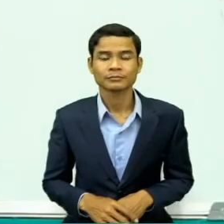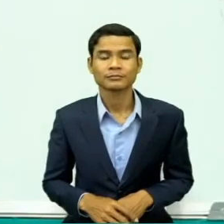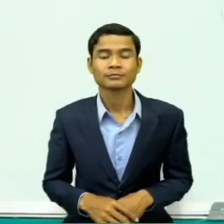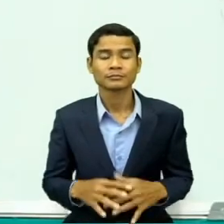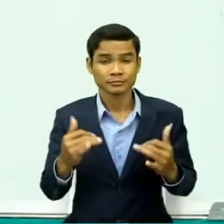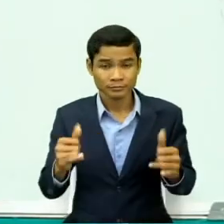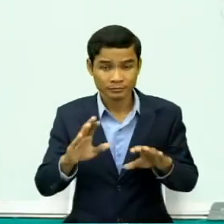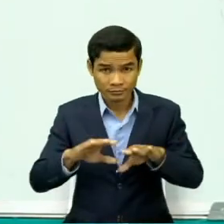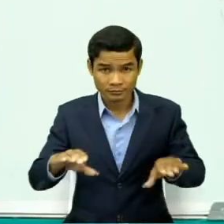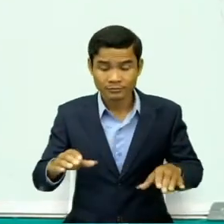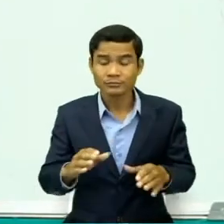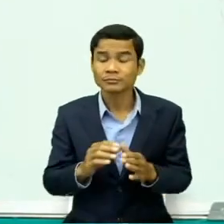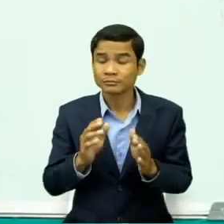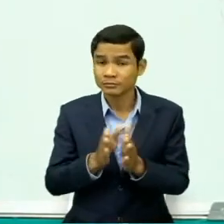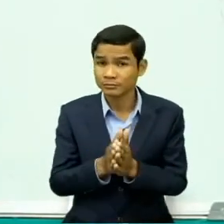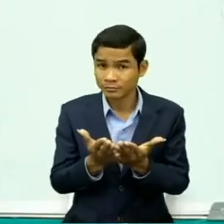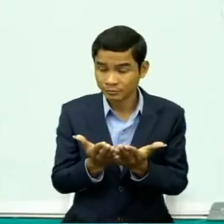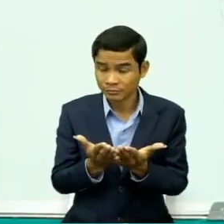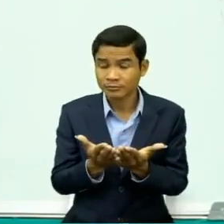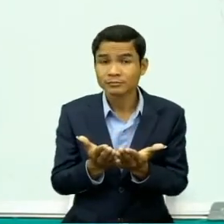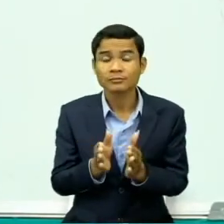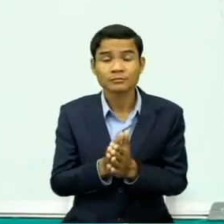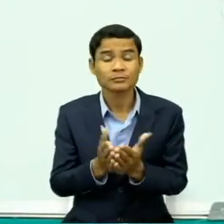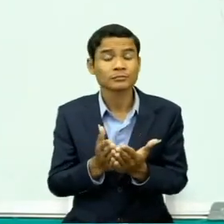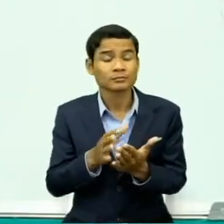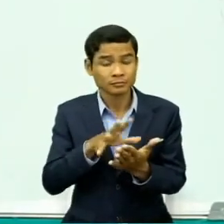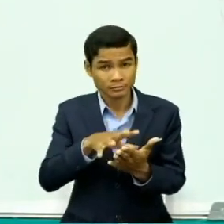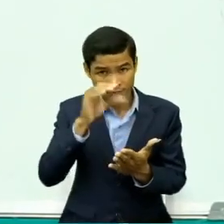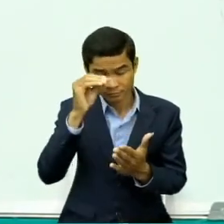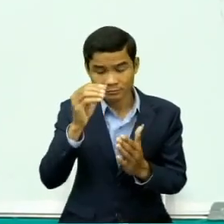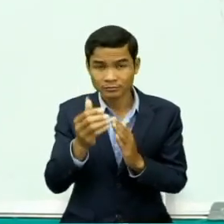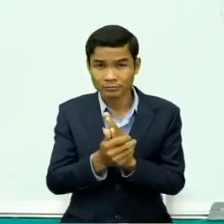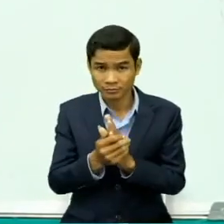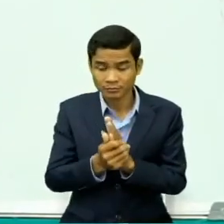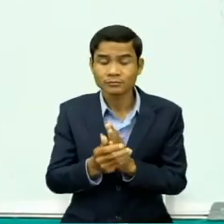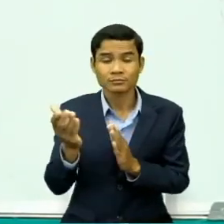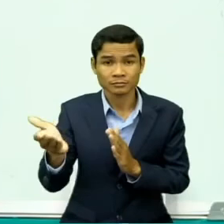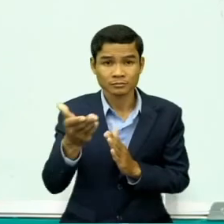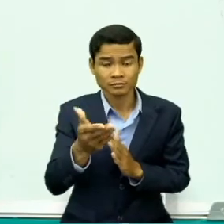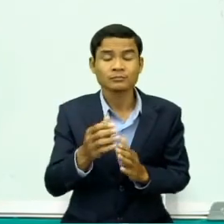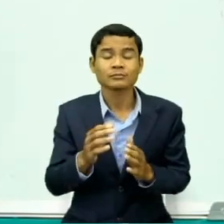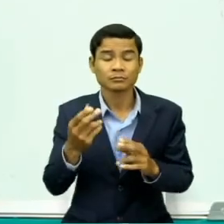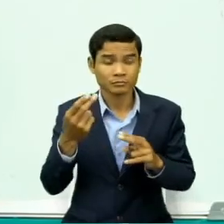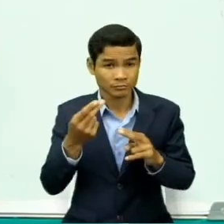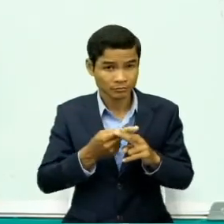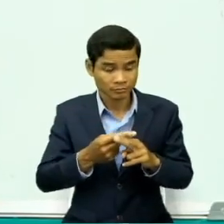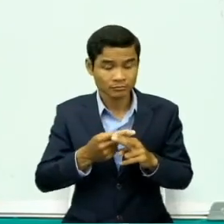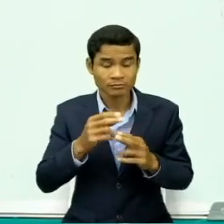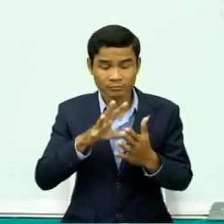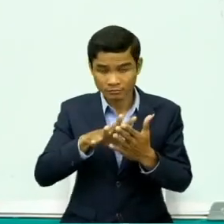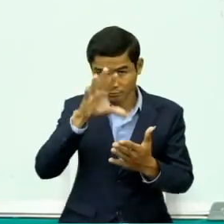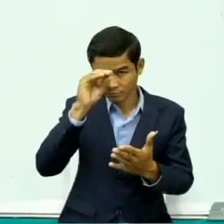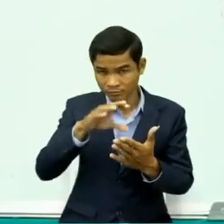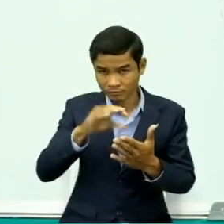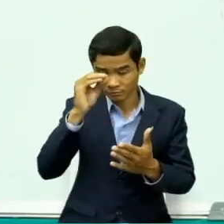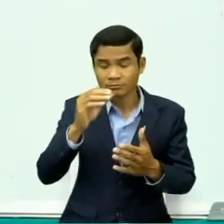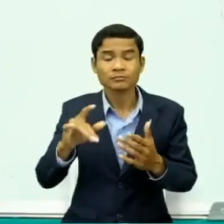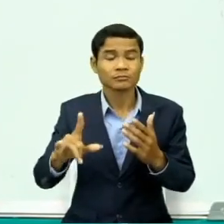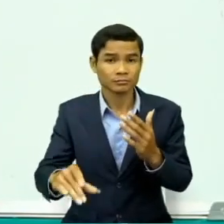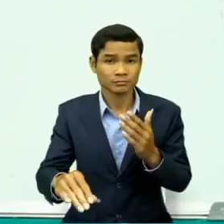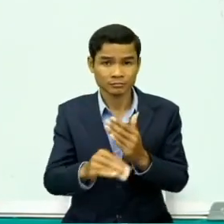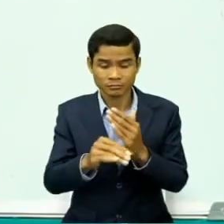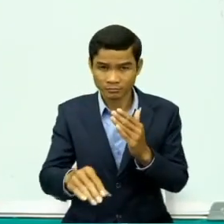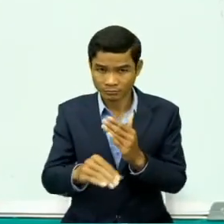trải lời con có nít chia sắp hơi sắc xa cồn con ai vật hát riêng bằng thái em chứ môi nâng tà má